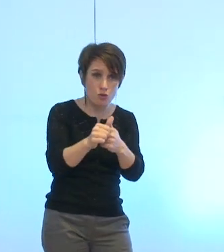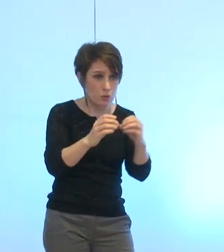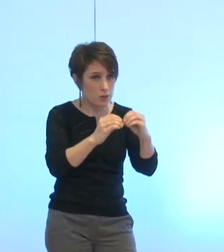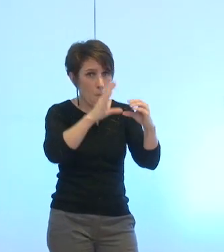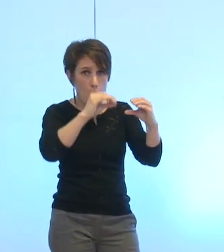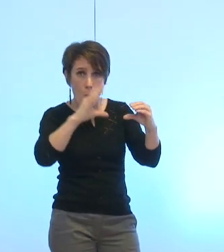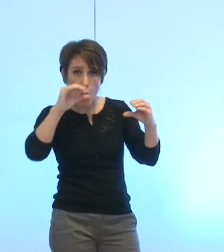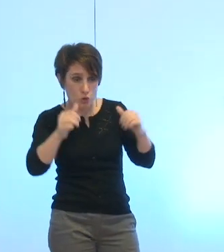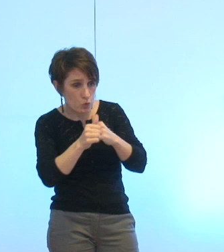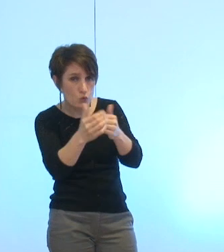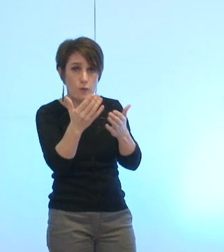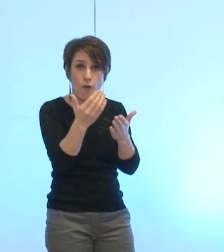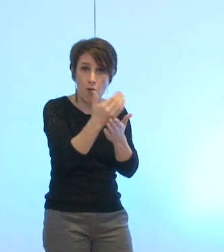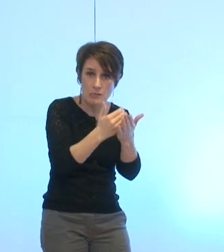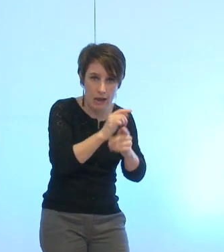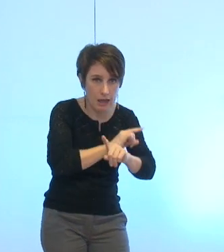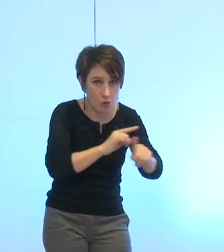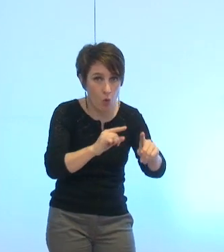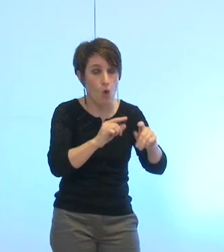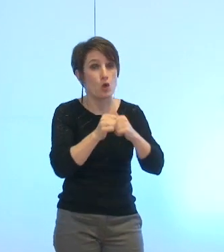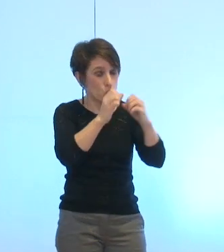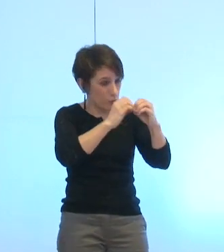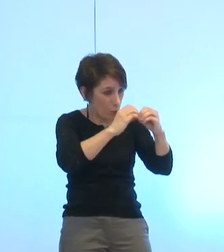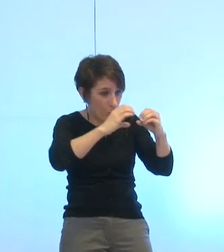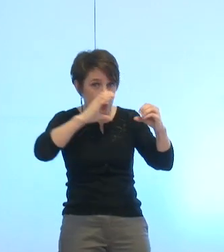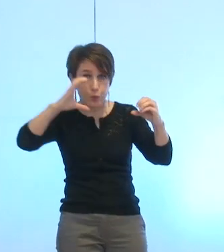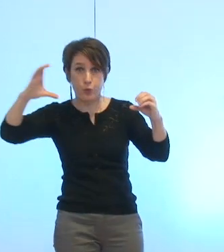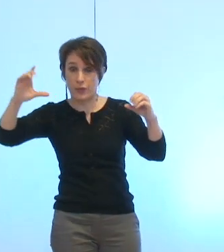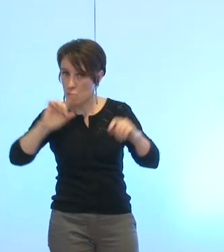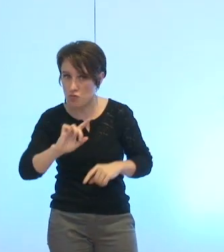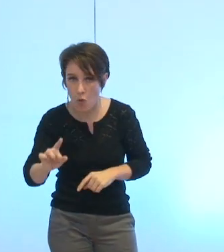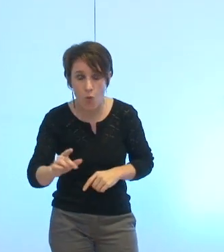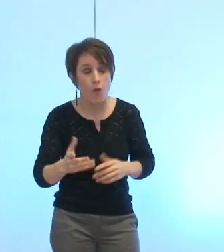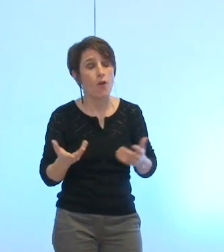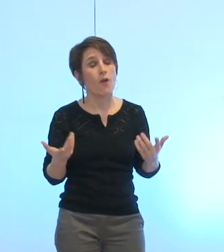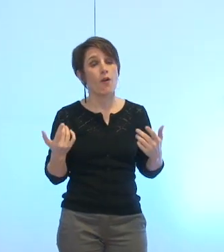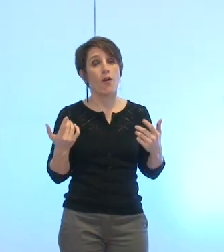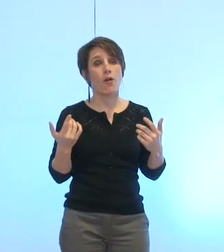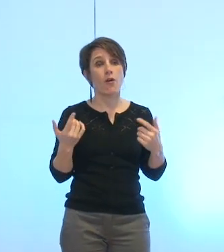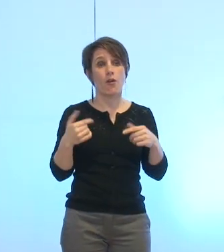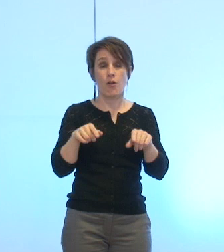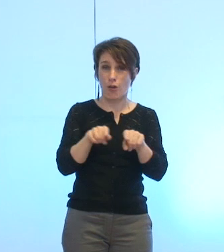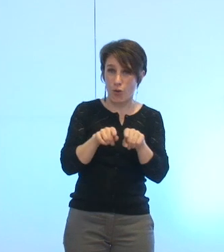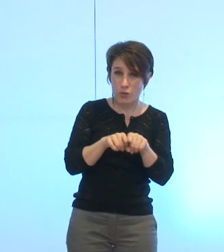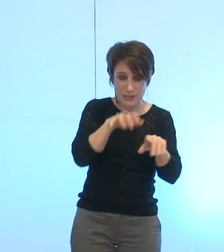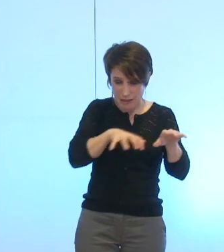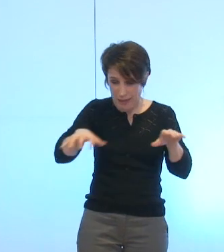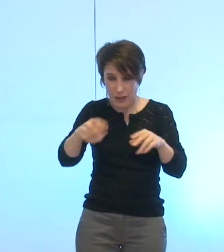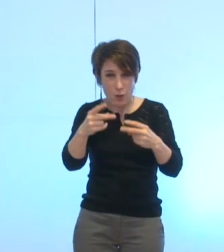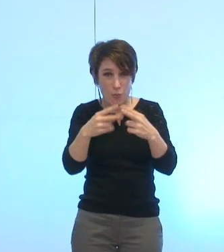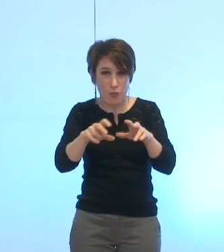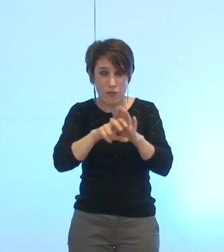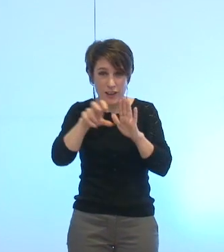encore moins progressifs inégalitaire également dans la répartition territorial au sein de la ville